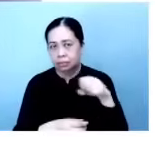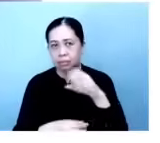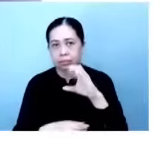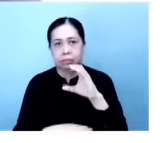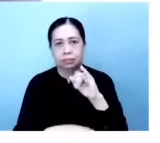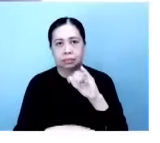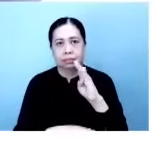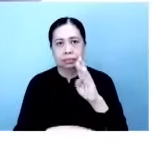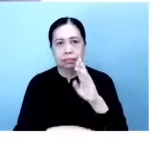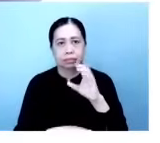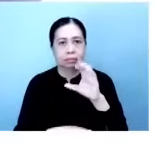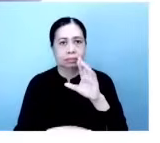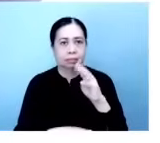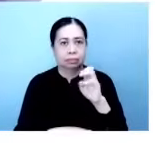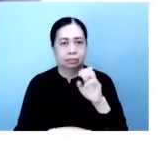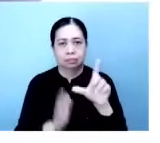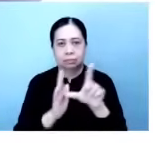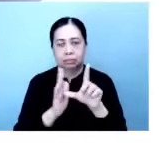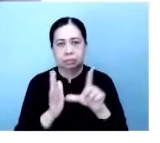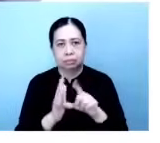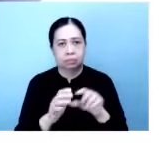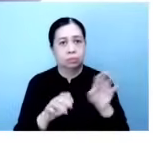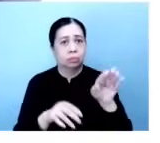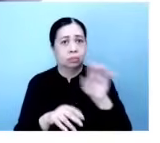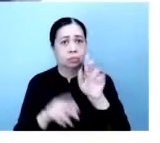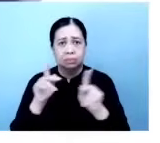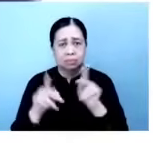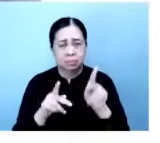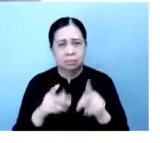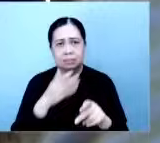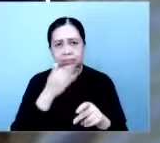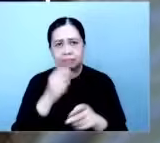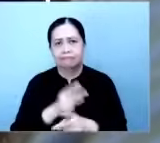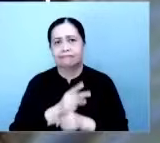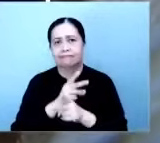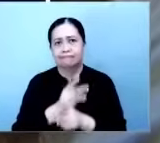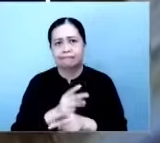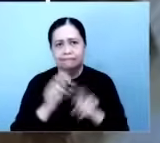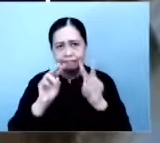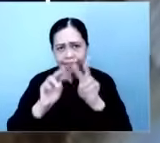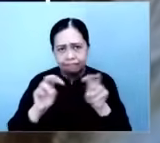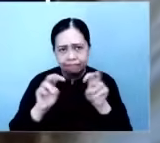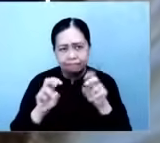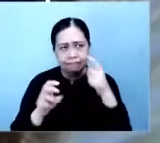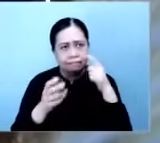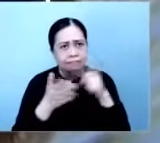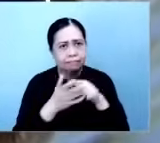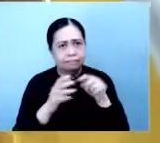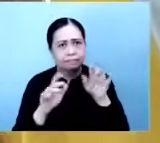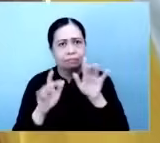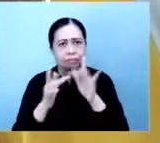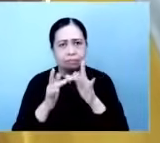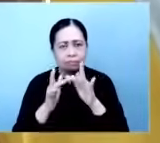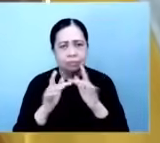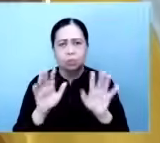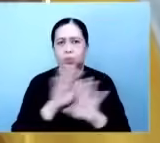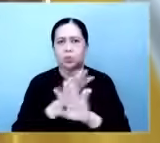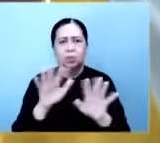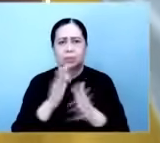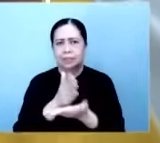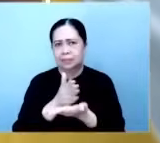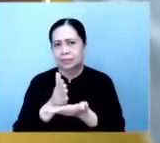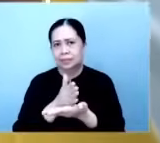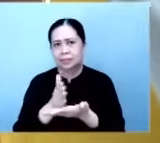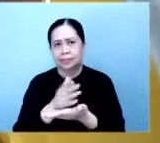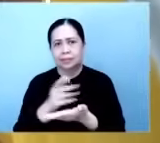law. Nananawagan din sila sa publiko na maging makilati sa mga nakikita online at huwag nang i-share ang